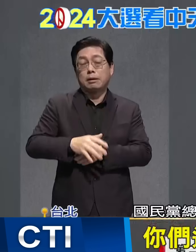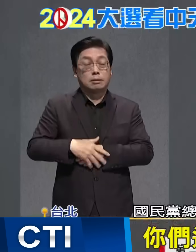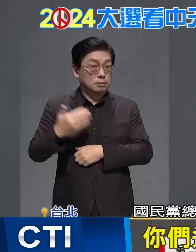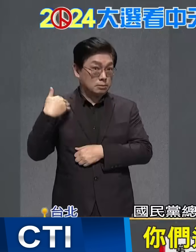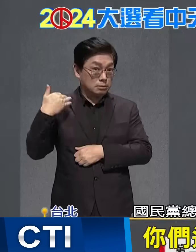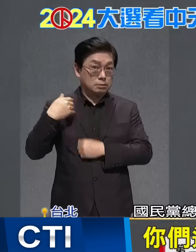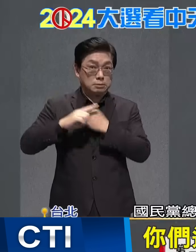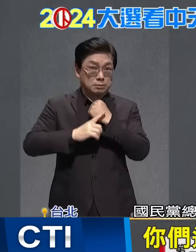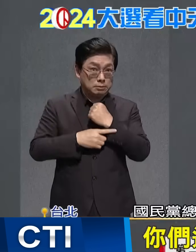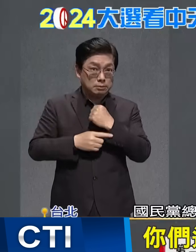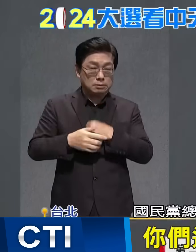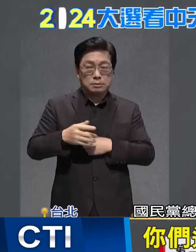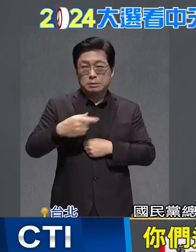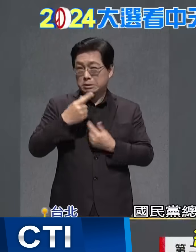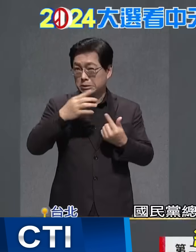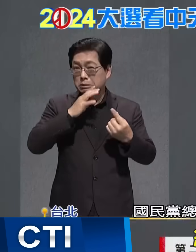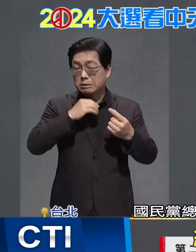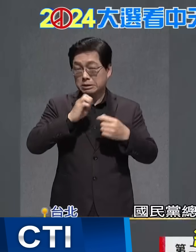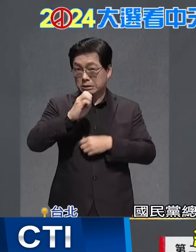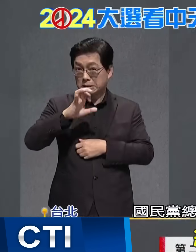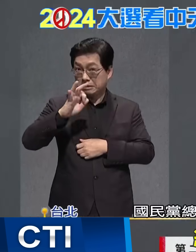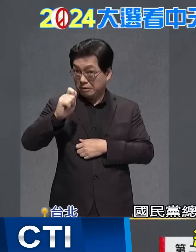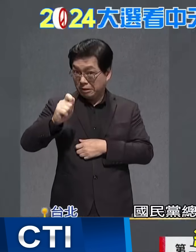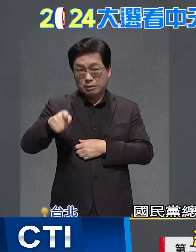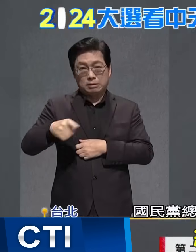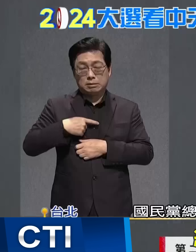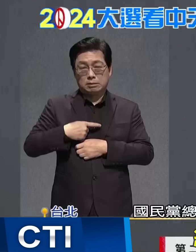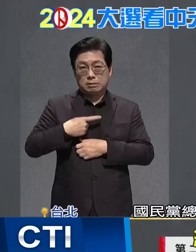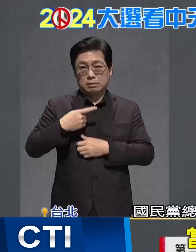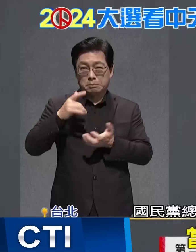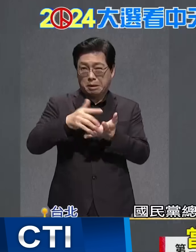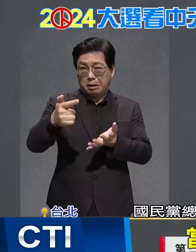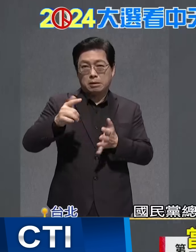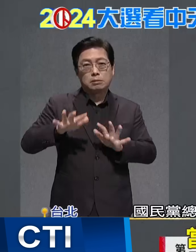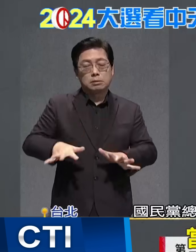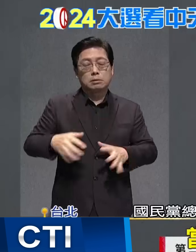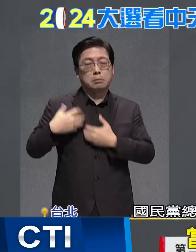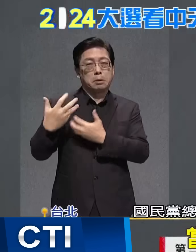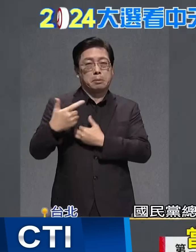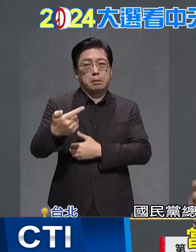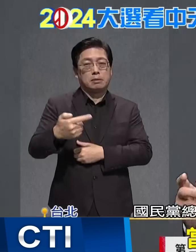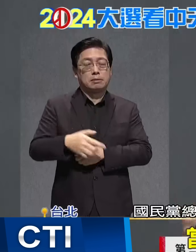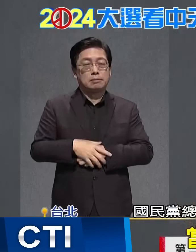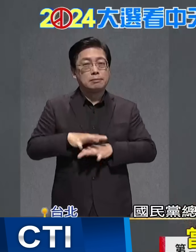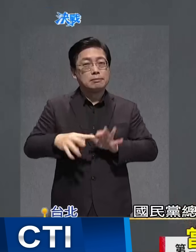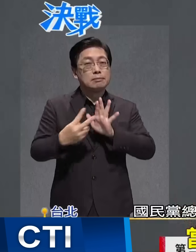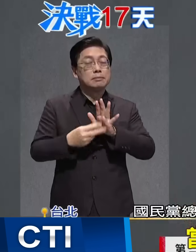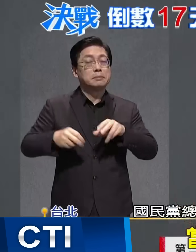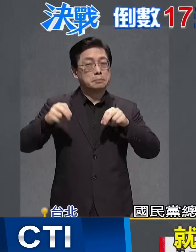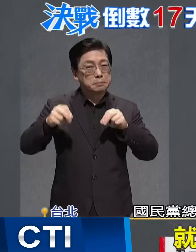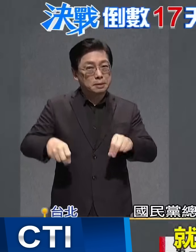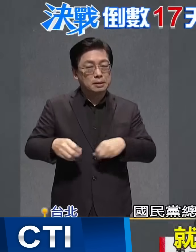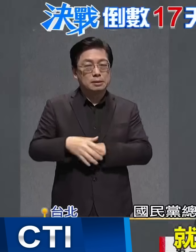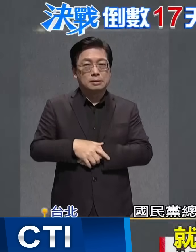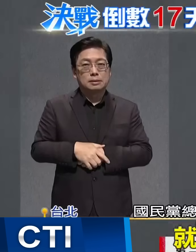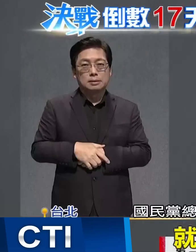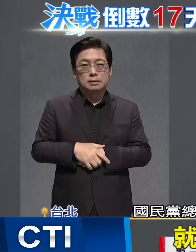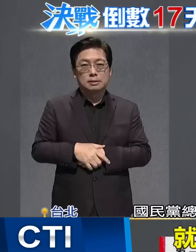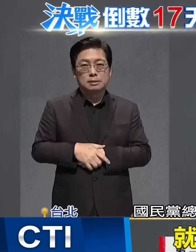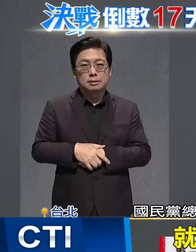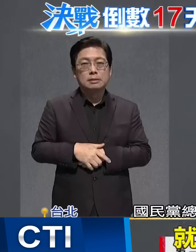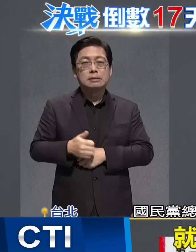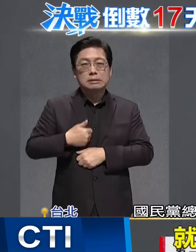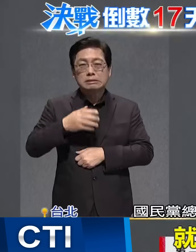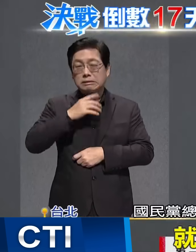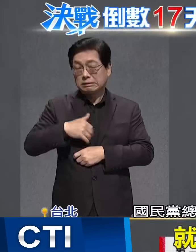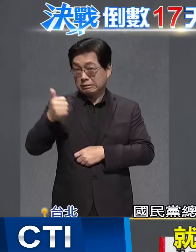APA 是糖衣毒药，结果你依赖 APA 最深，一直佮讲吼签落的时阵就渣。我